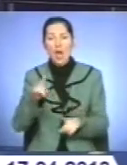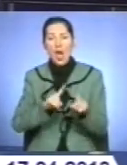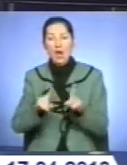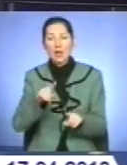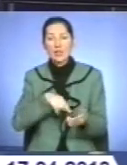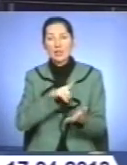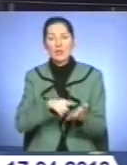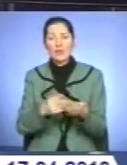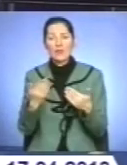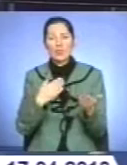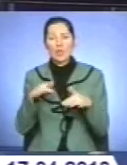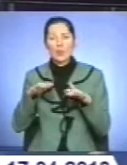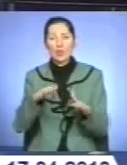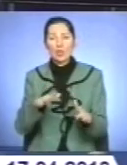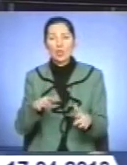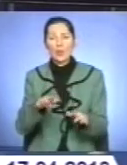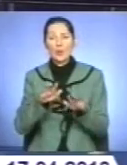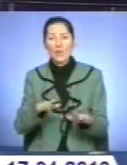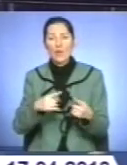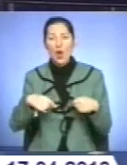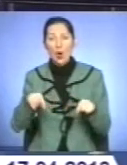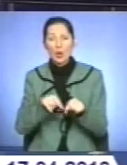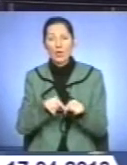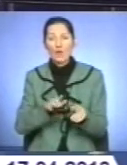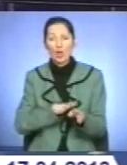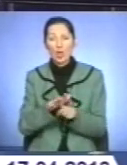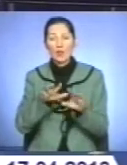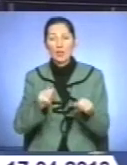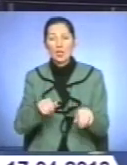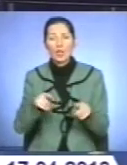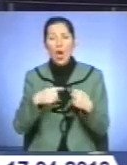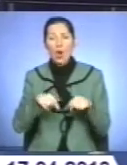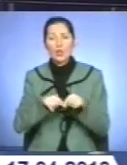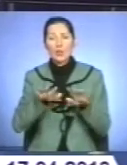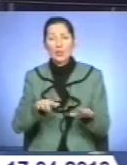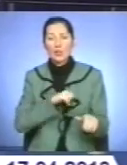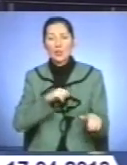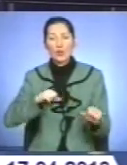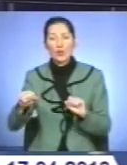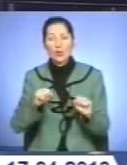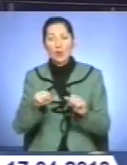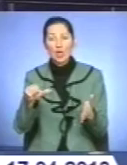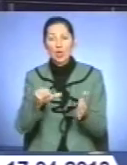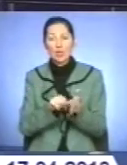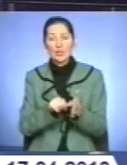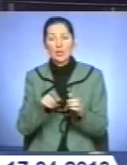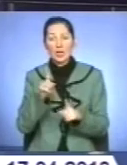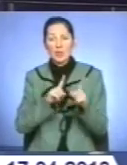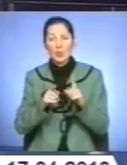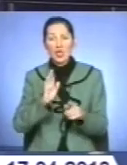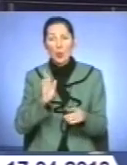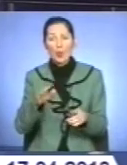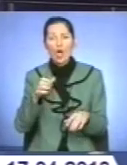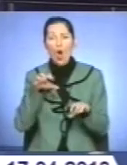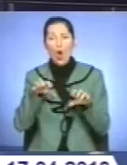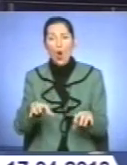місцевих органів виконавчої влади та органів місцевого самоврядування. Учасники зібрання, а серед них були голови райдержадміністрації,